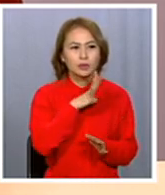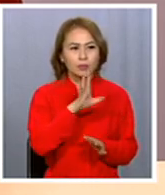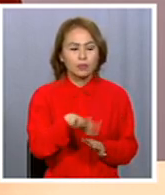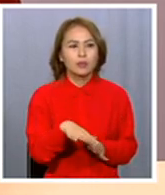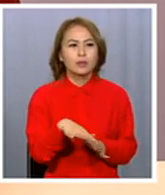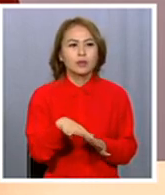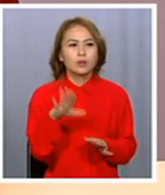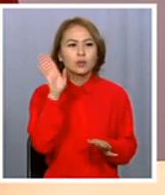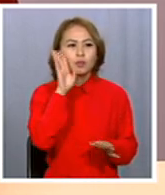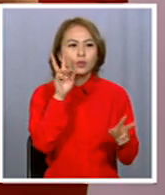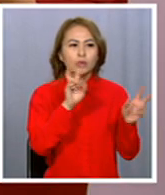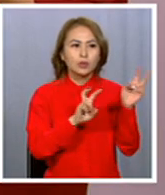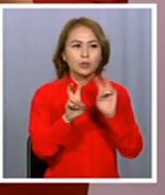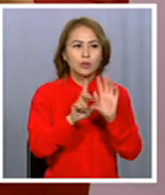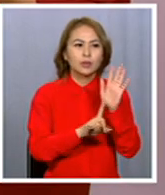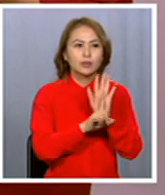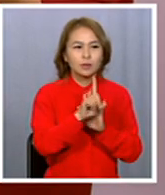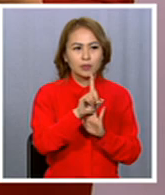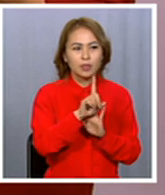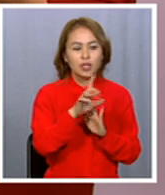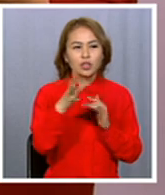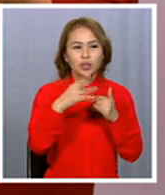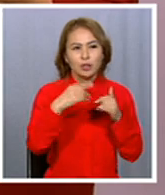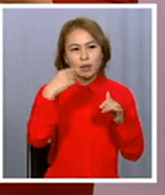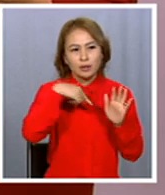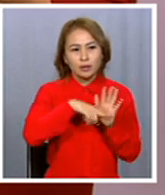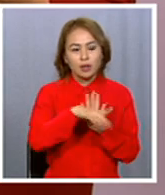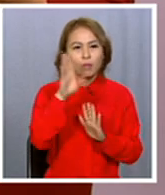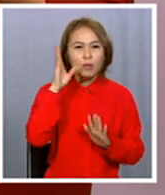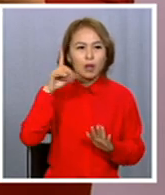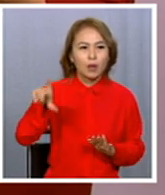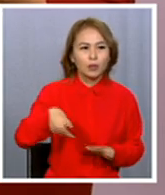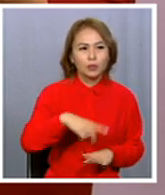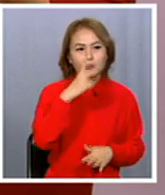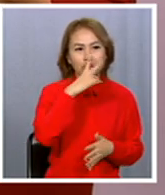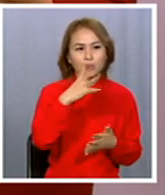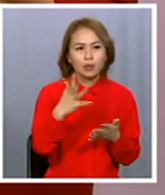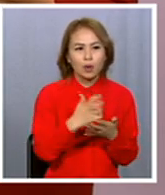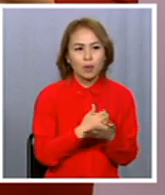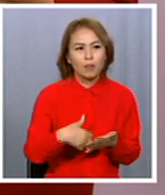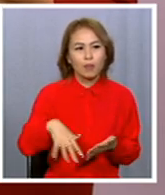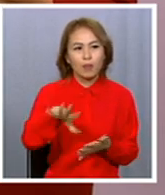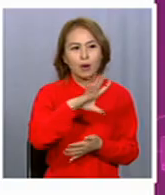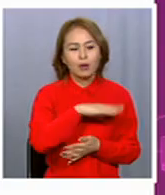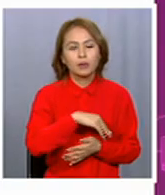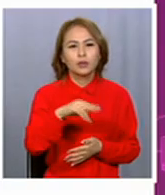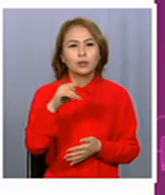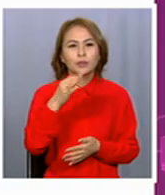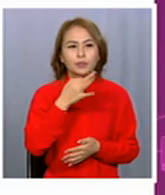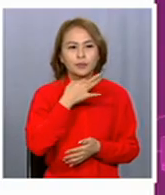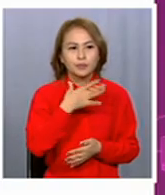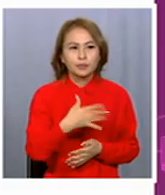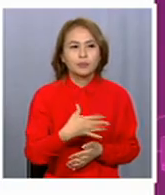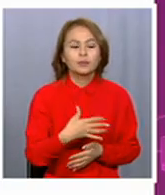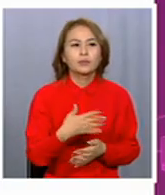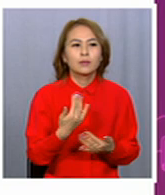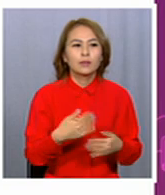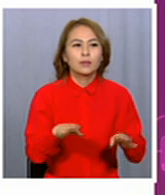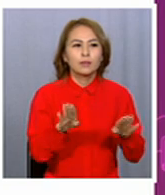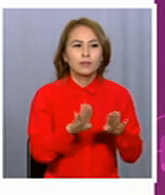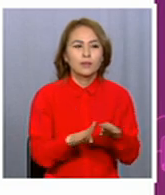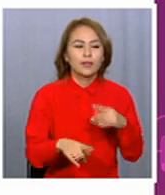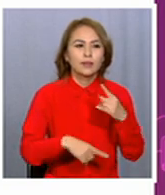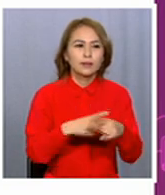су іздеуге кіріседі. Жер астынан бұлақ көзін тауып, барлығының шөлін қандырады. Ал енді